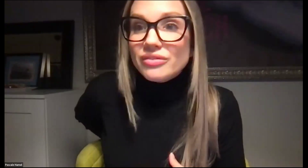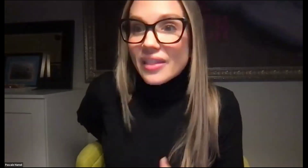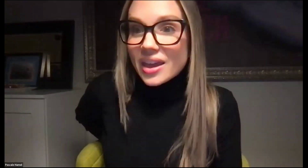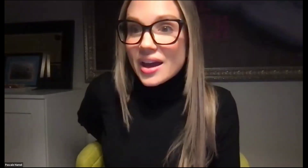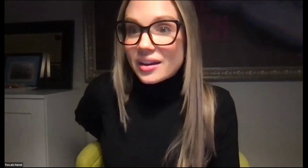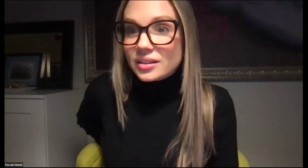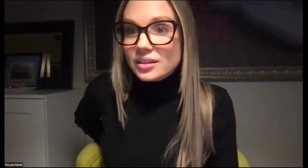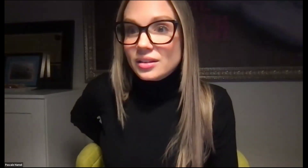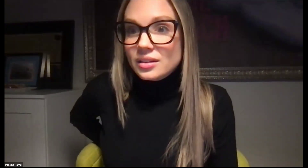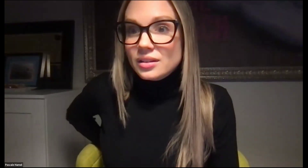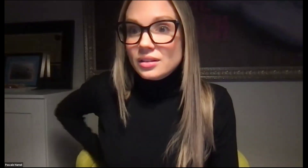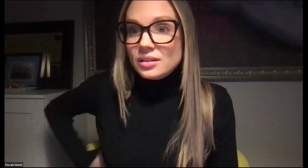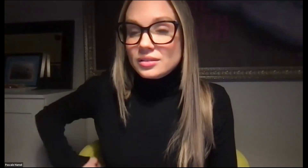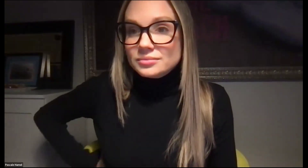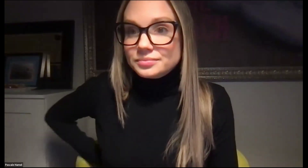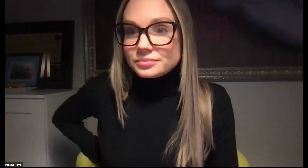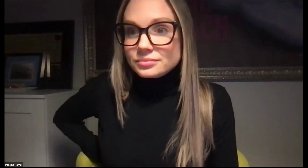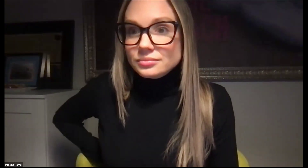taille il ouvre en arrière.